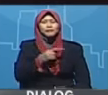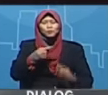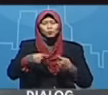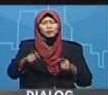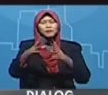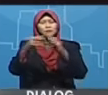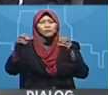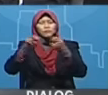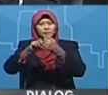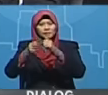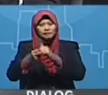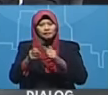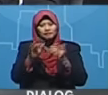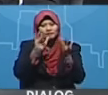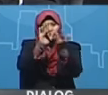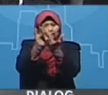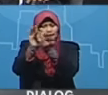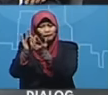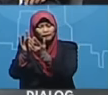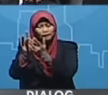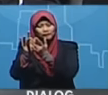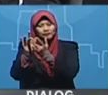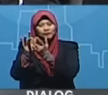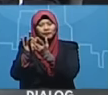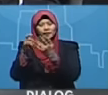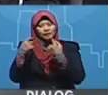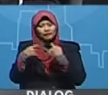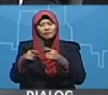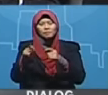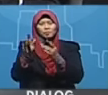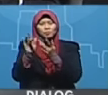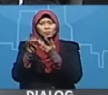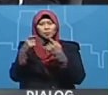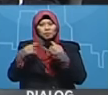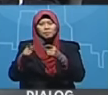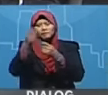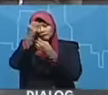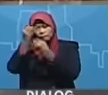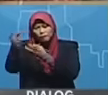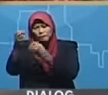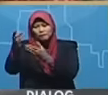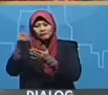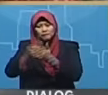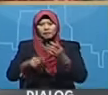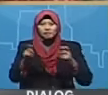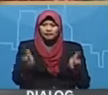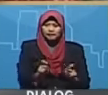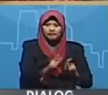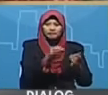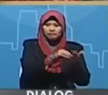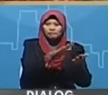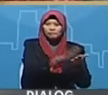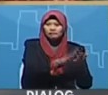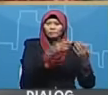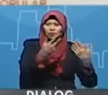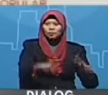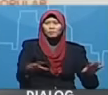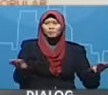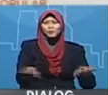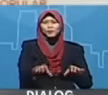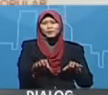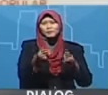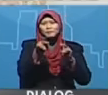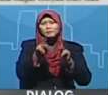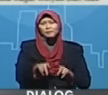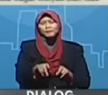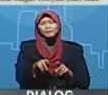Uh-huh. Dan kita berhubung sekiranya mereka telah balik pun, kita cuba maklumkan apa ni kedudukan tindakan yang kita ambil lah. Uh-huh. Jadi kita itu